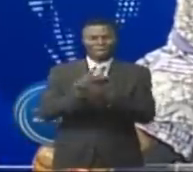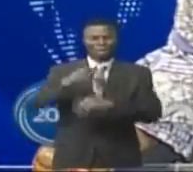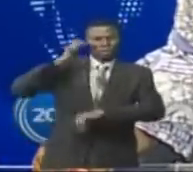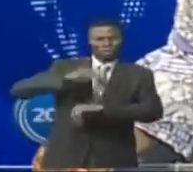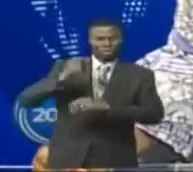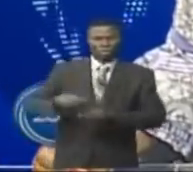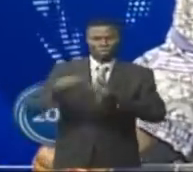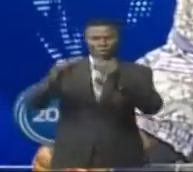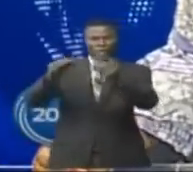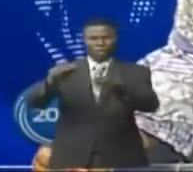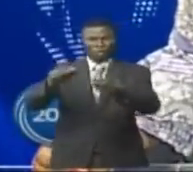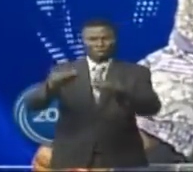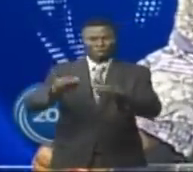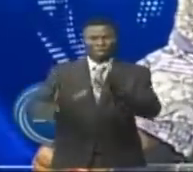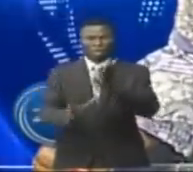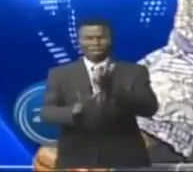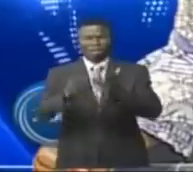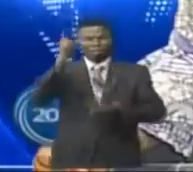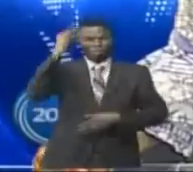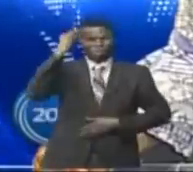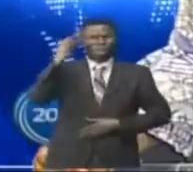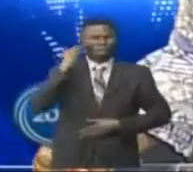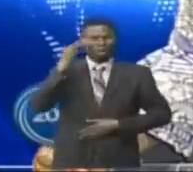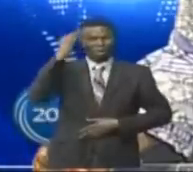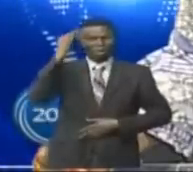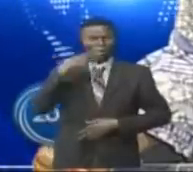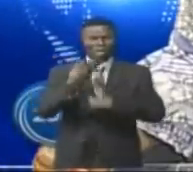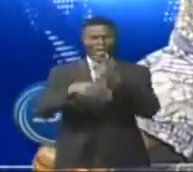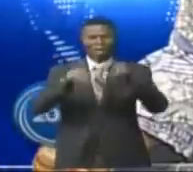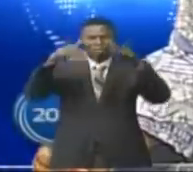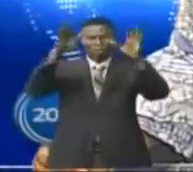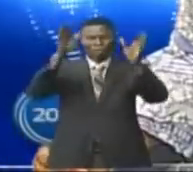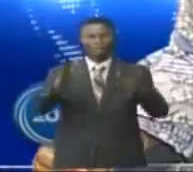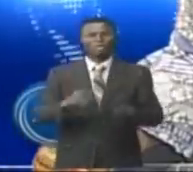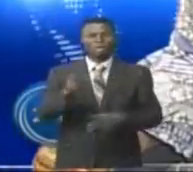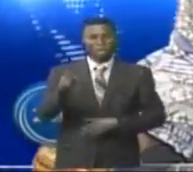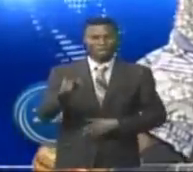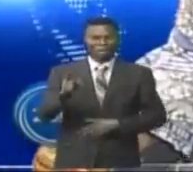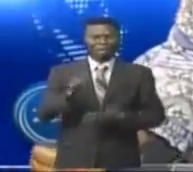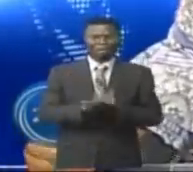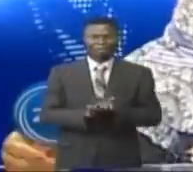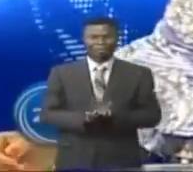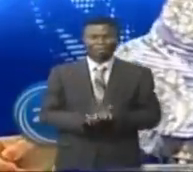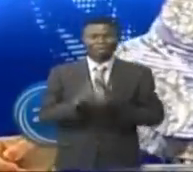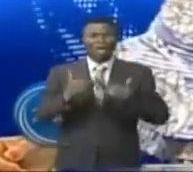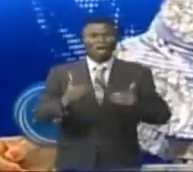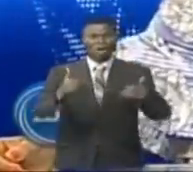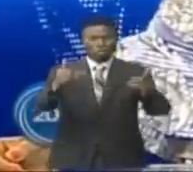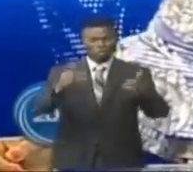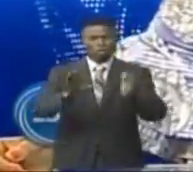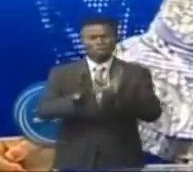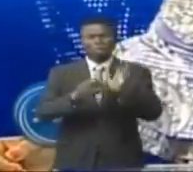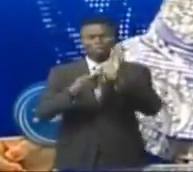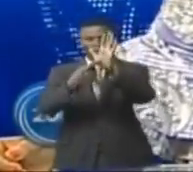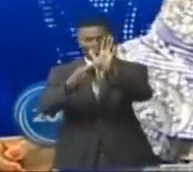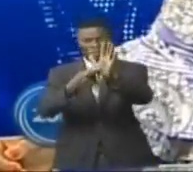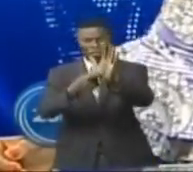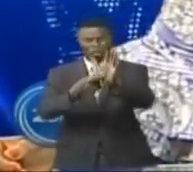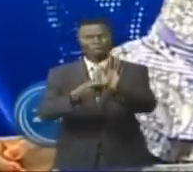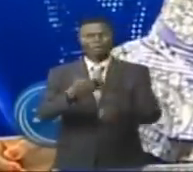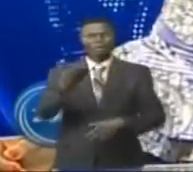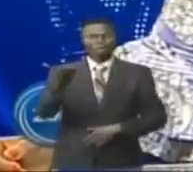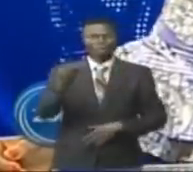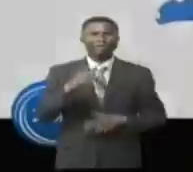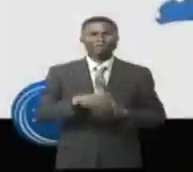à Arusha par le vice-premier ministre, ministre des Affaires étrangères, Christophe Lutondola. La suite dans ce reportage signé Doris